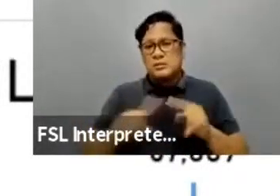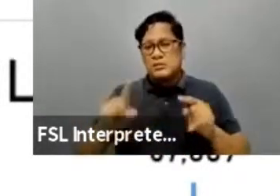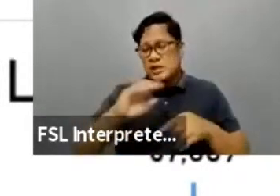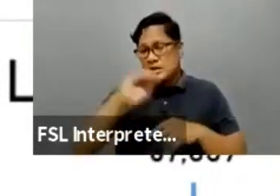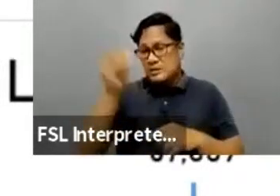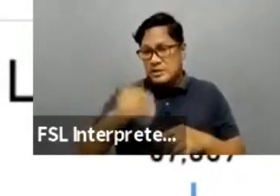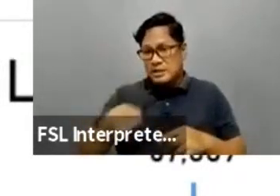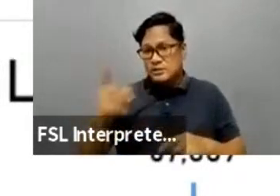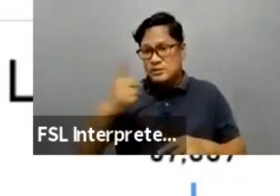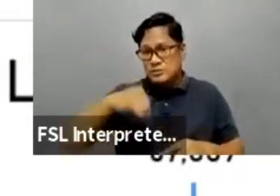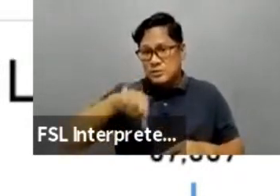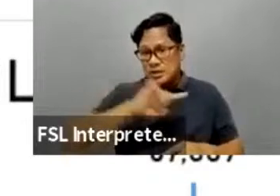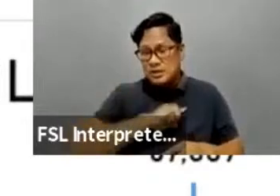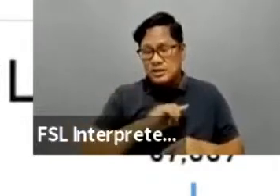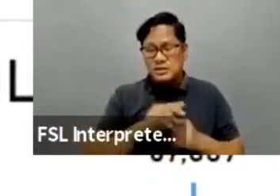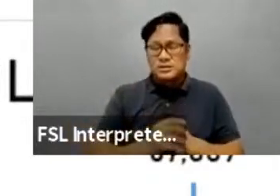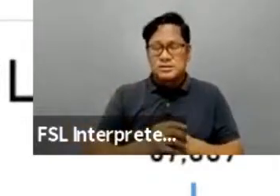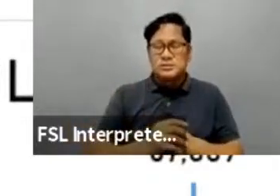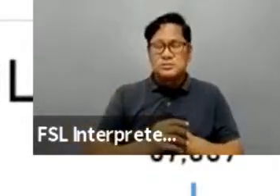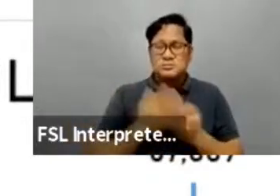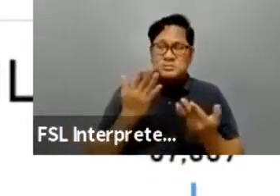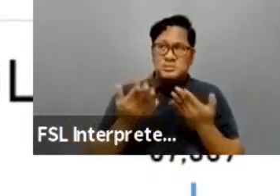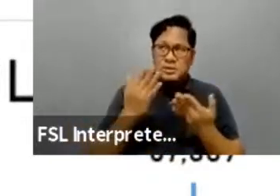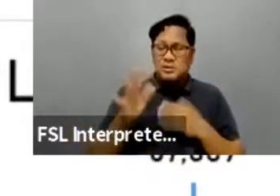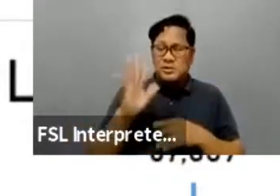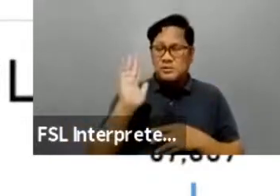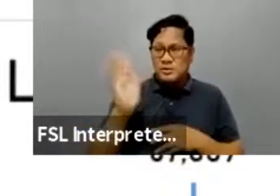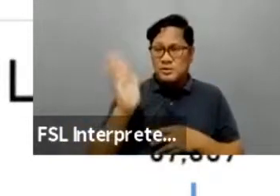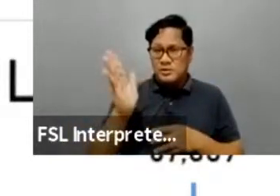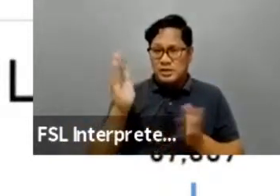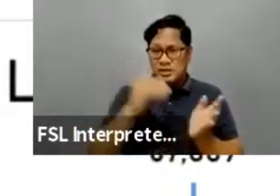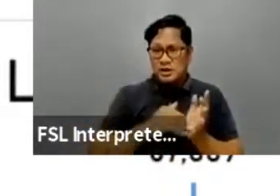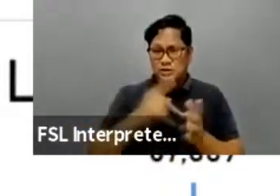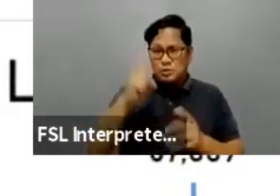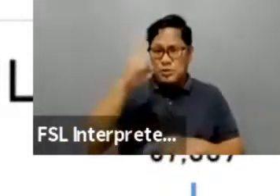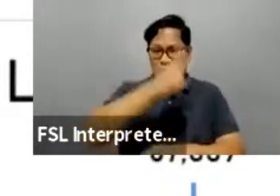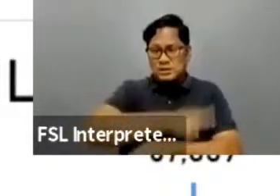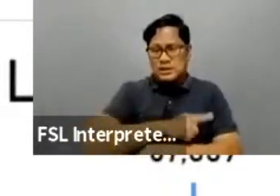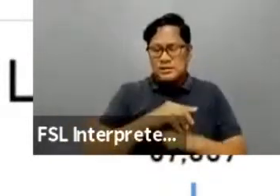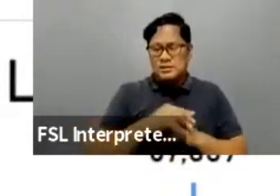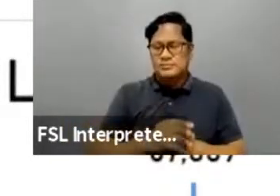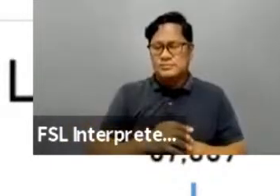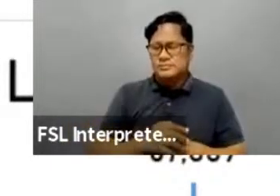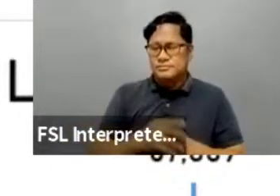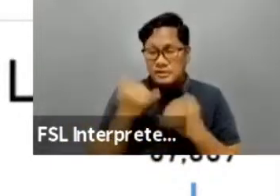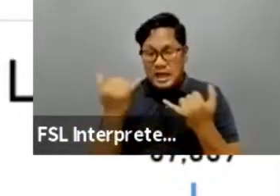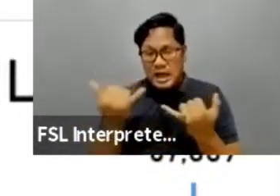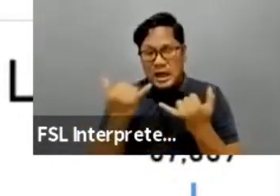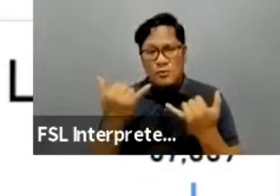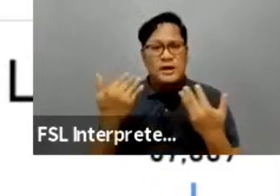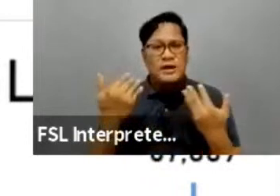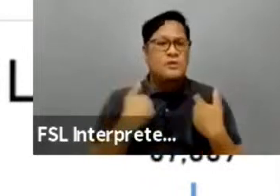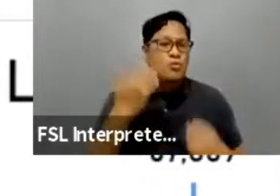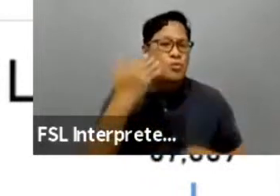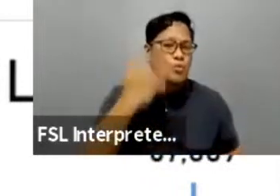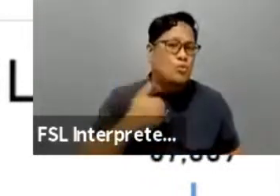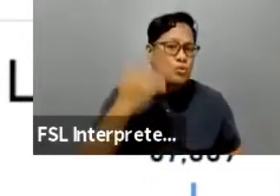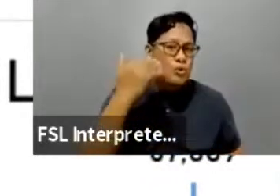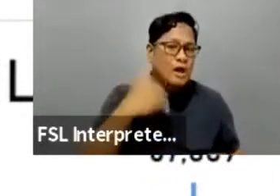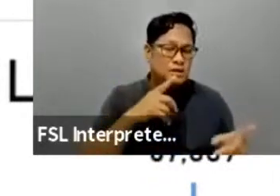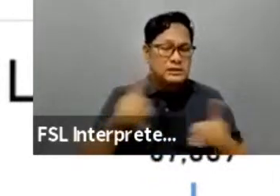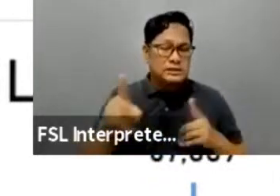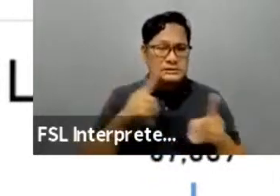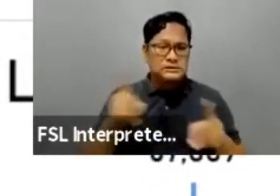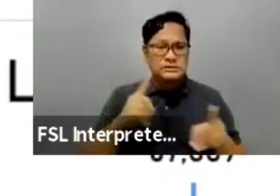lamang natin ay nasa 50,000 per day. So sa ngayon ay kulang ang gawa